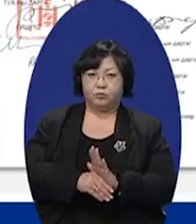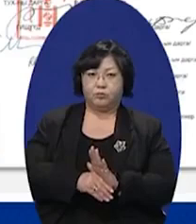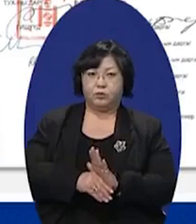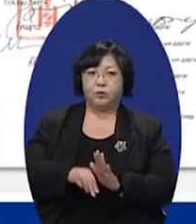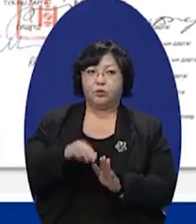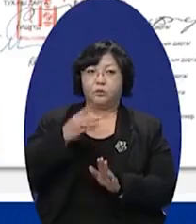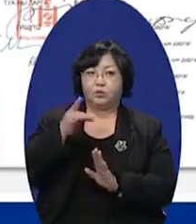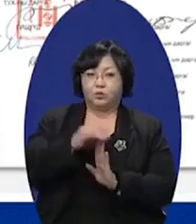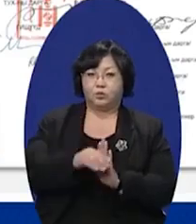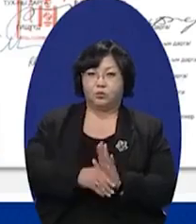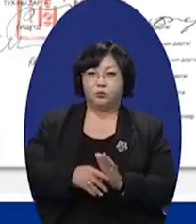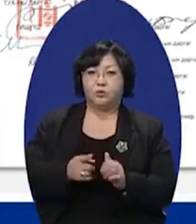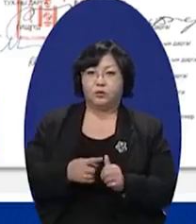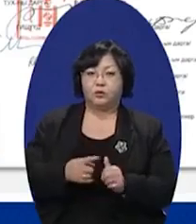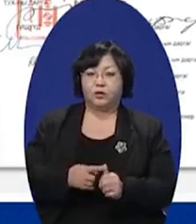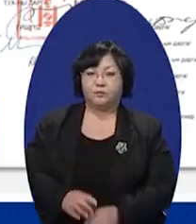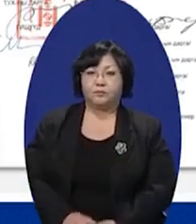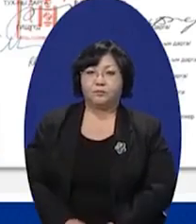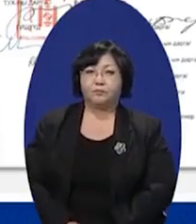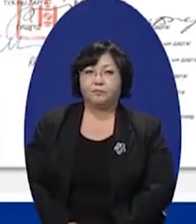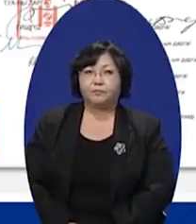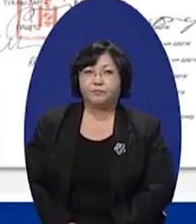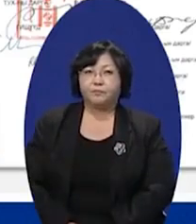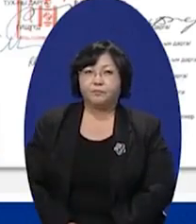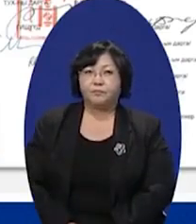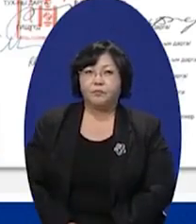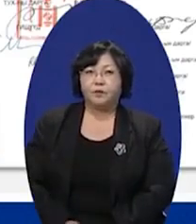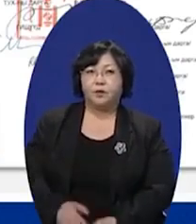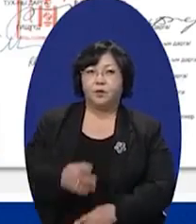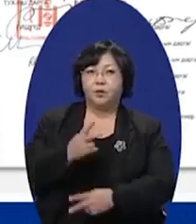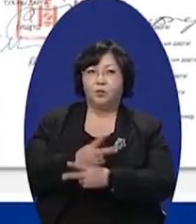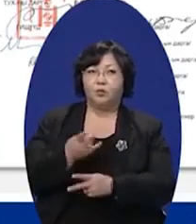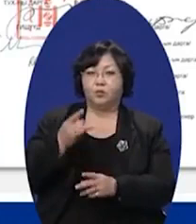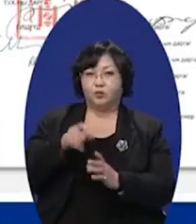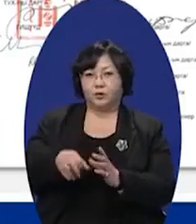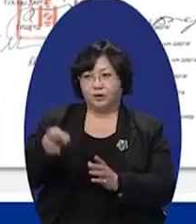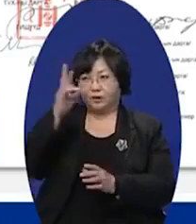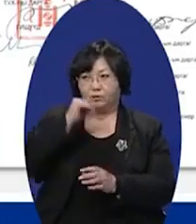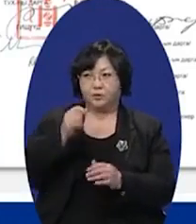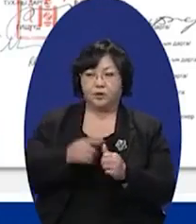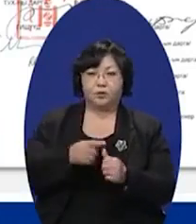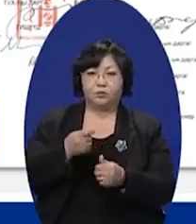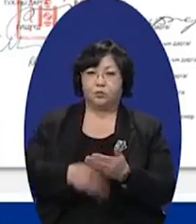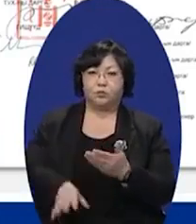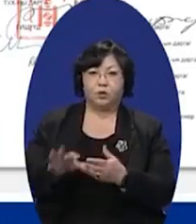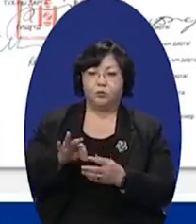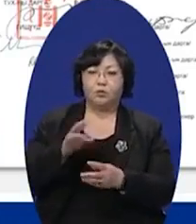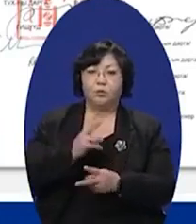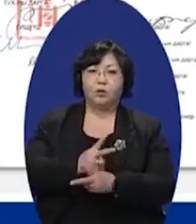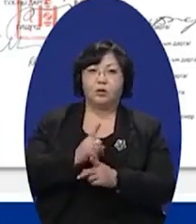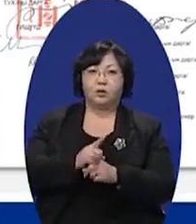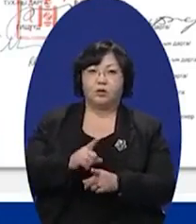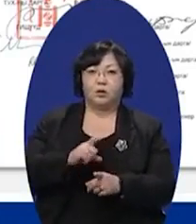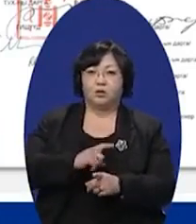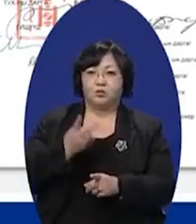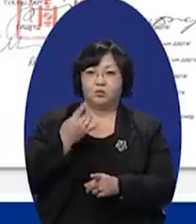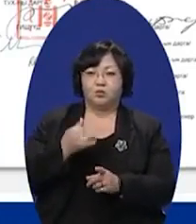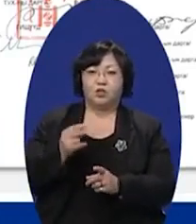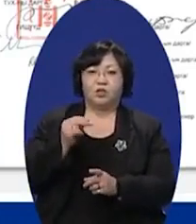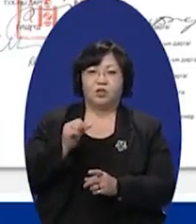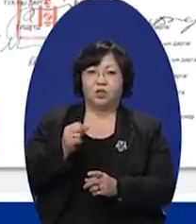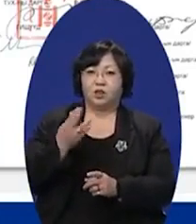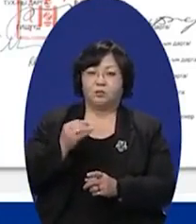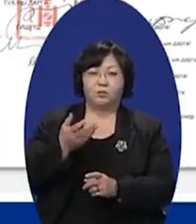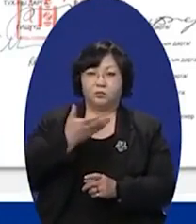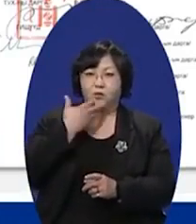Төр журам гэдэг нэртэй ийм журам. Энэ журам нь хууль зүйн дотоод хэргийн аамд бүртгэгдээгүй, эрхцүүлэн чадамжгүй, хуулиас